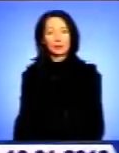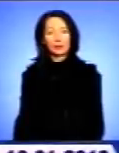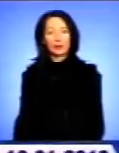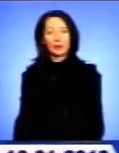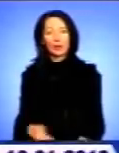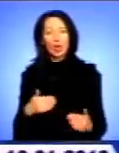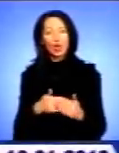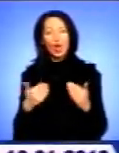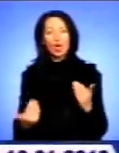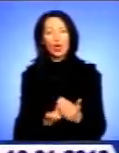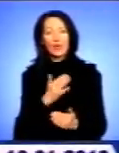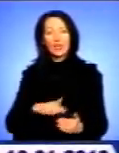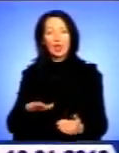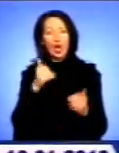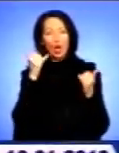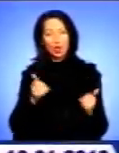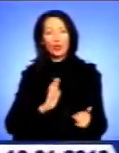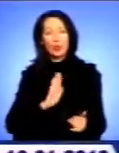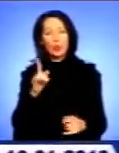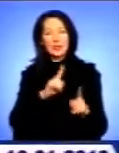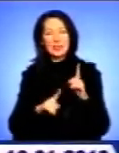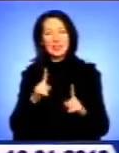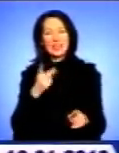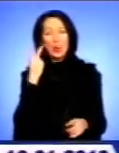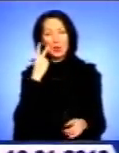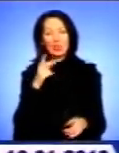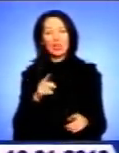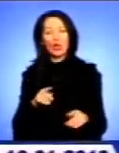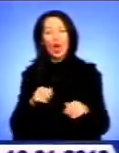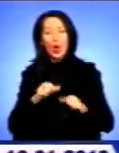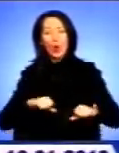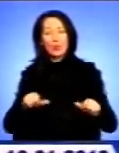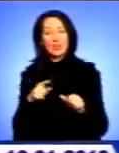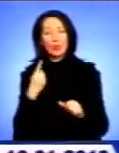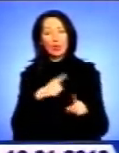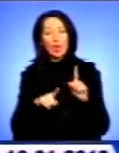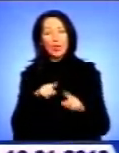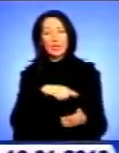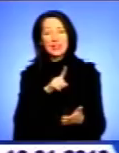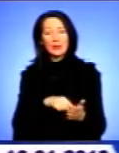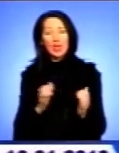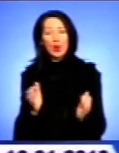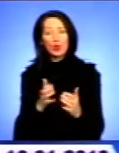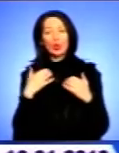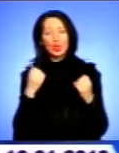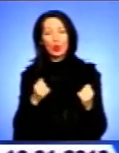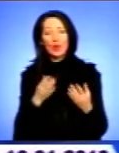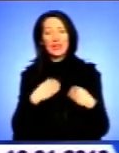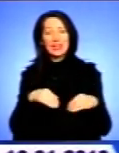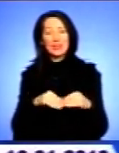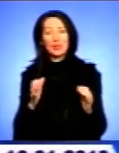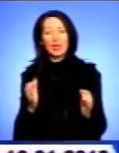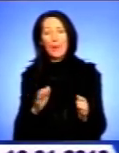І до новин краю. Сьогодні відбулося засідання постійної комісії обласної ради з питань охорони здоров'я, сім'ї, материнства